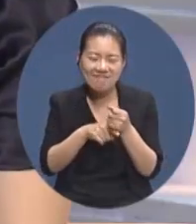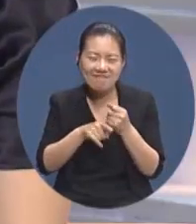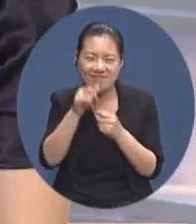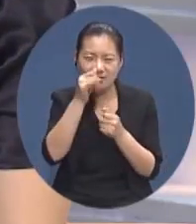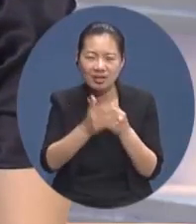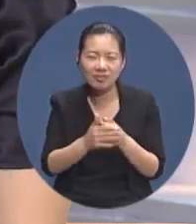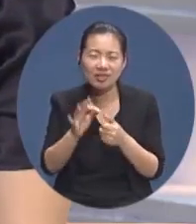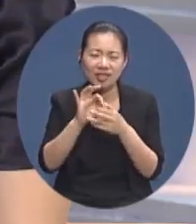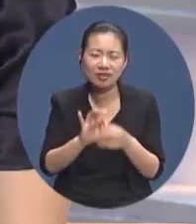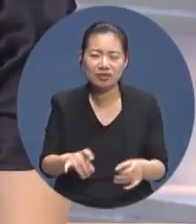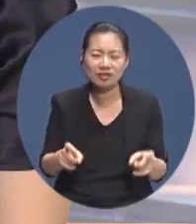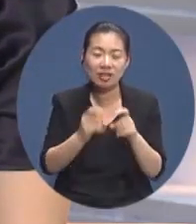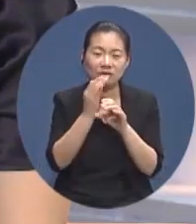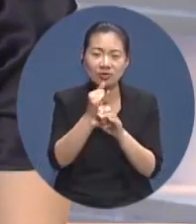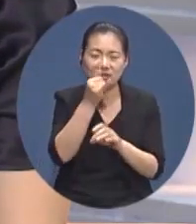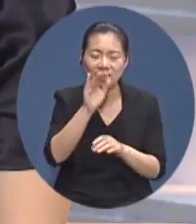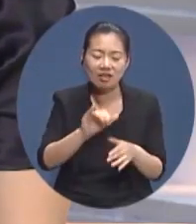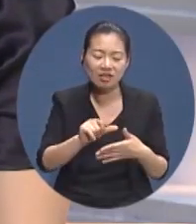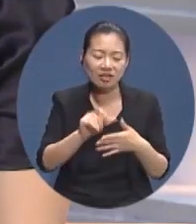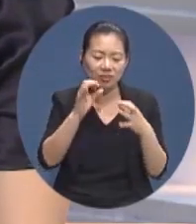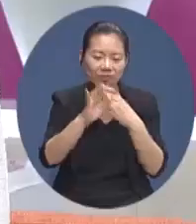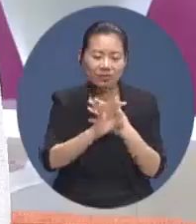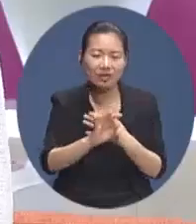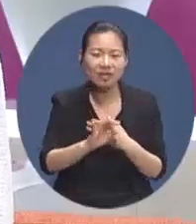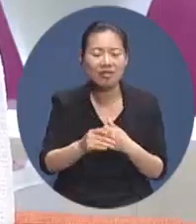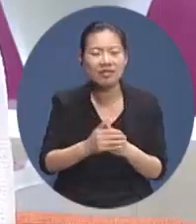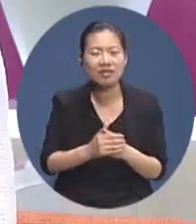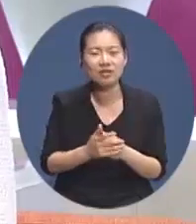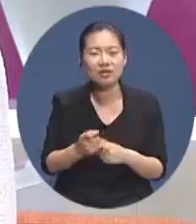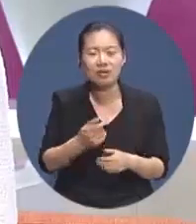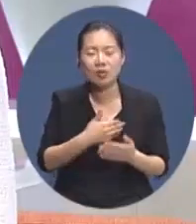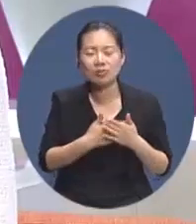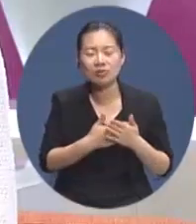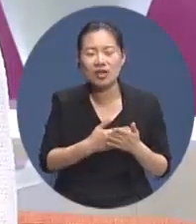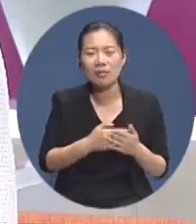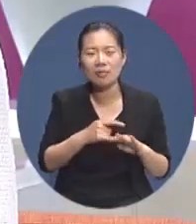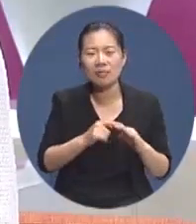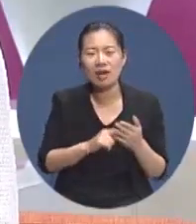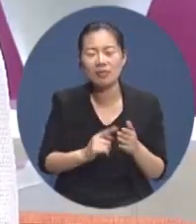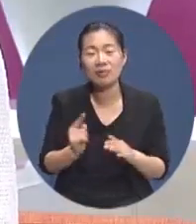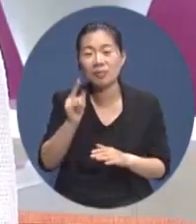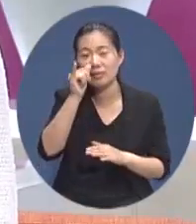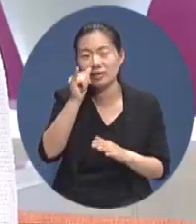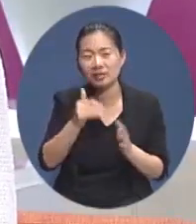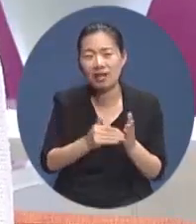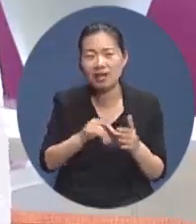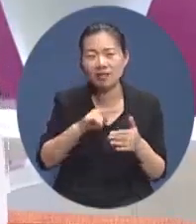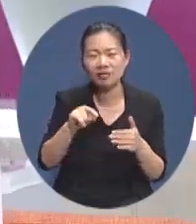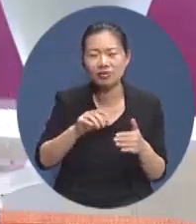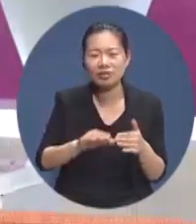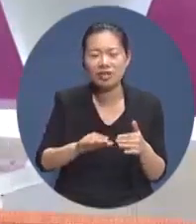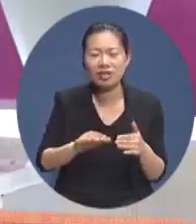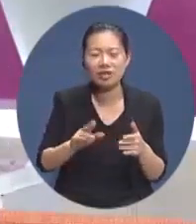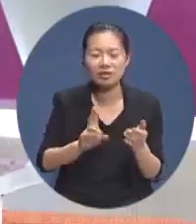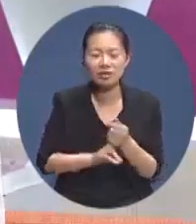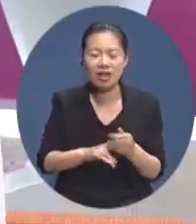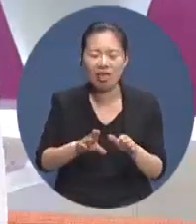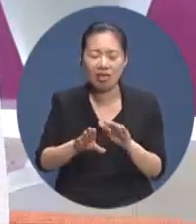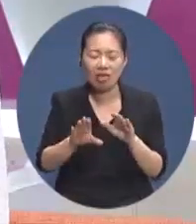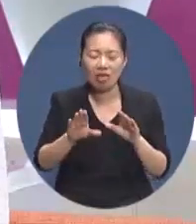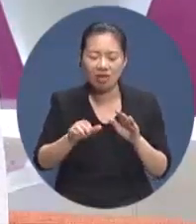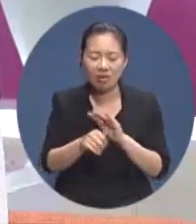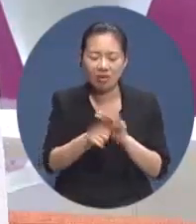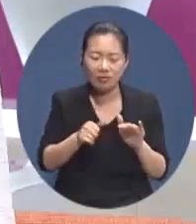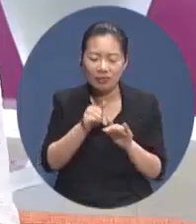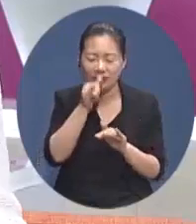돼요, 아이하고. 근데 이 아이는 제가 보니까 미묘하게 약간 불안이 높은 아이예요. 근데 불안이 높은 아이 중에서 숨고 위축되는 아이가